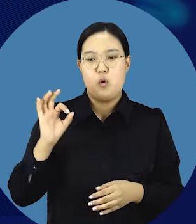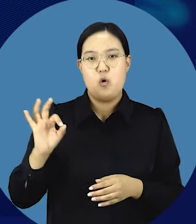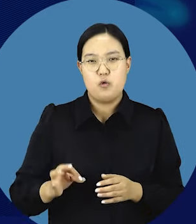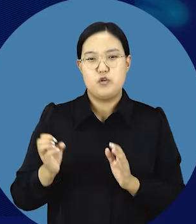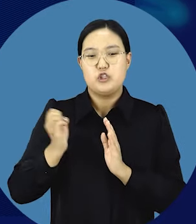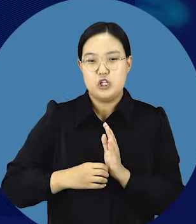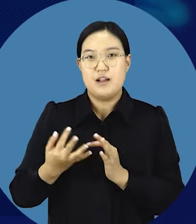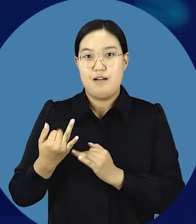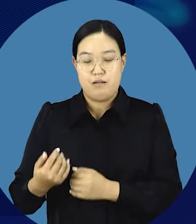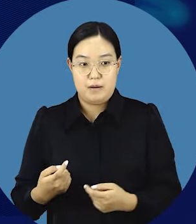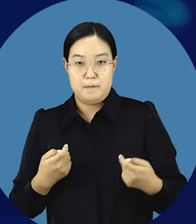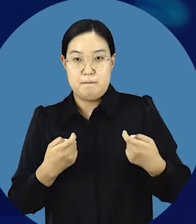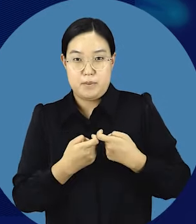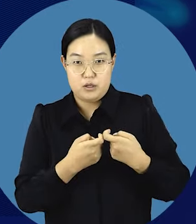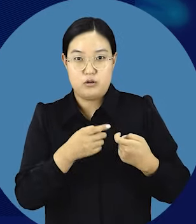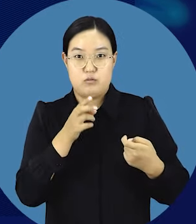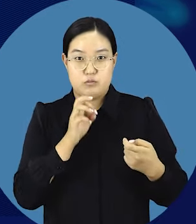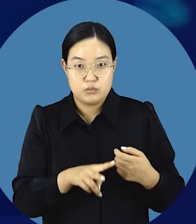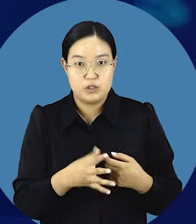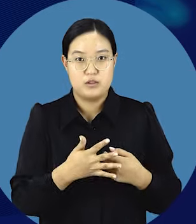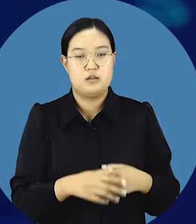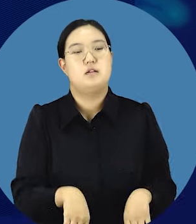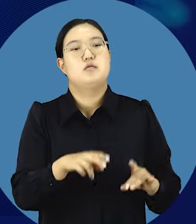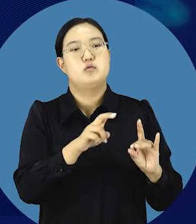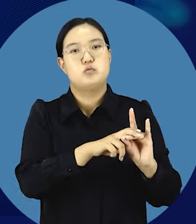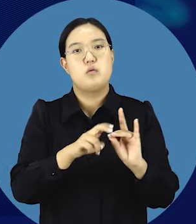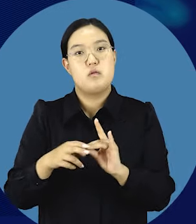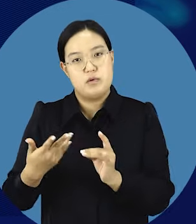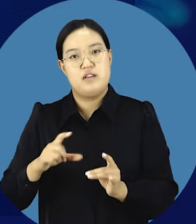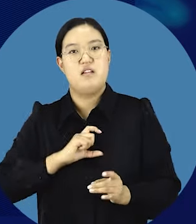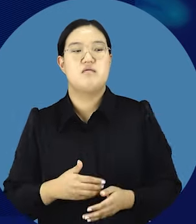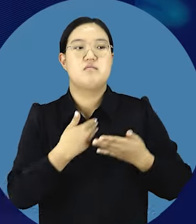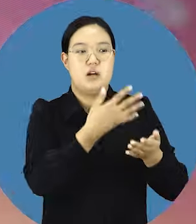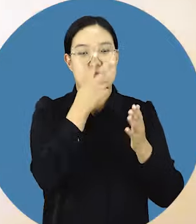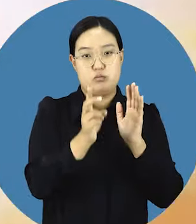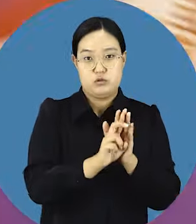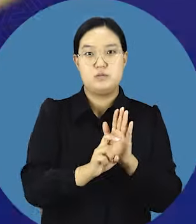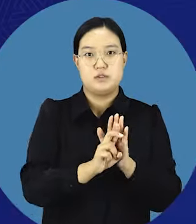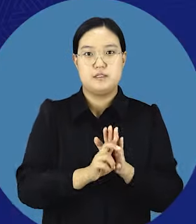авсан бол тухайн авсан саналд нь үндэслэн суудал хуваарлах боломжтой болох юм.